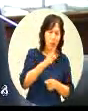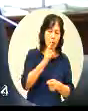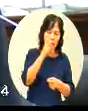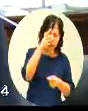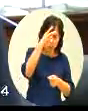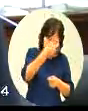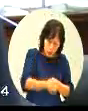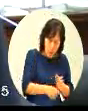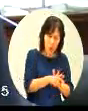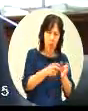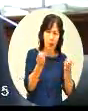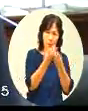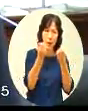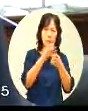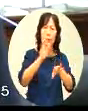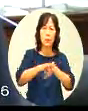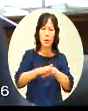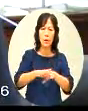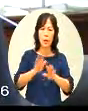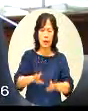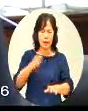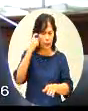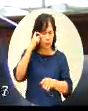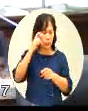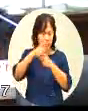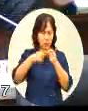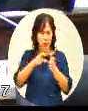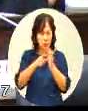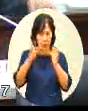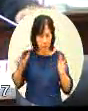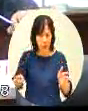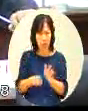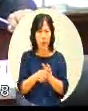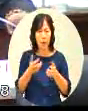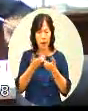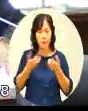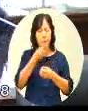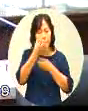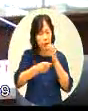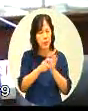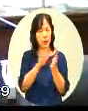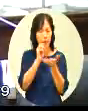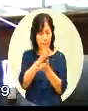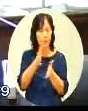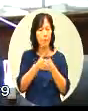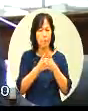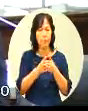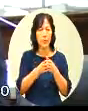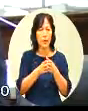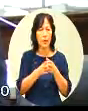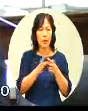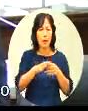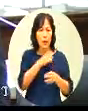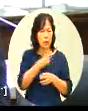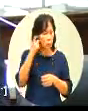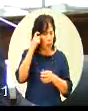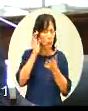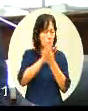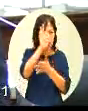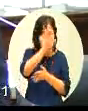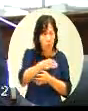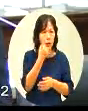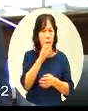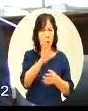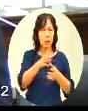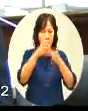生。所以趁着今年，我想跟市长做一个分享跟报告，我觉得是不是我们未来能够